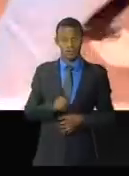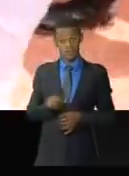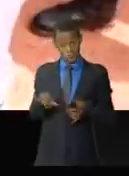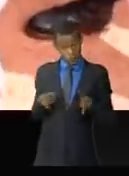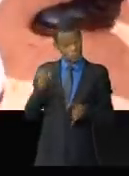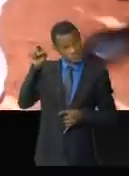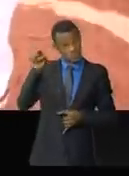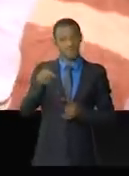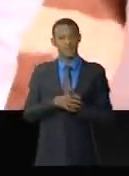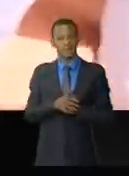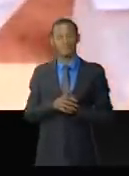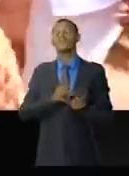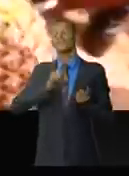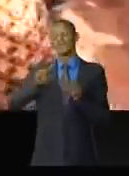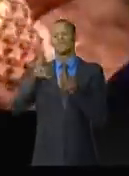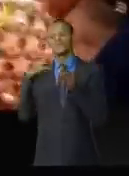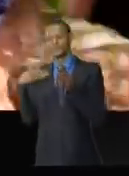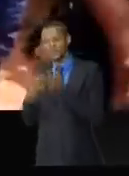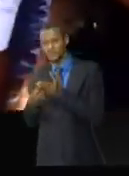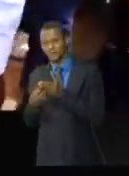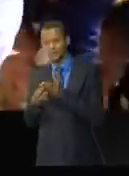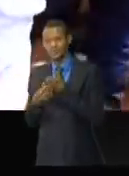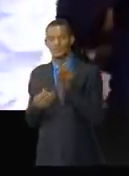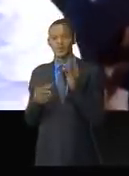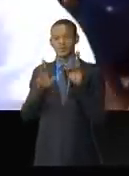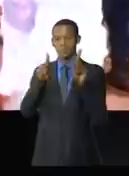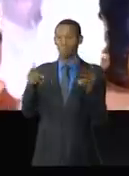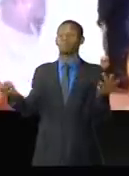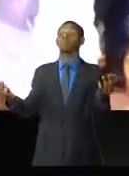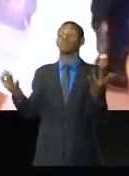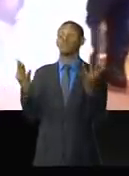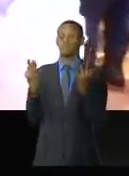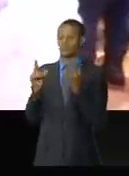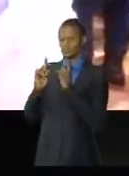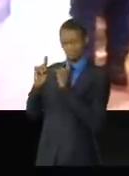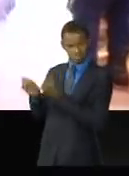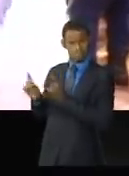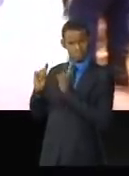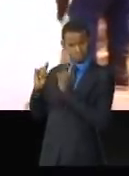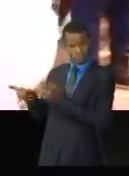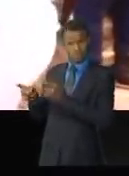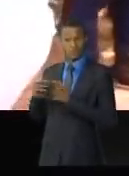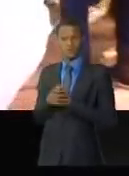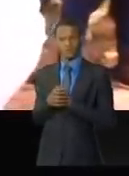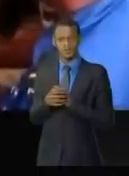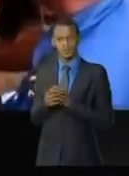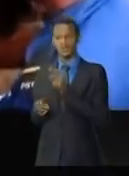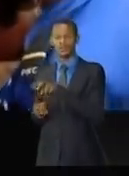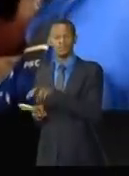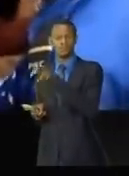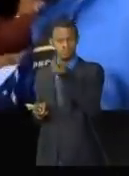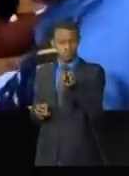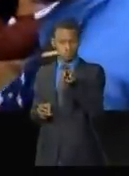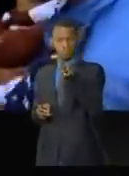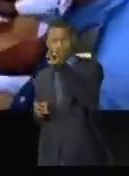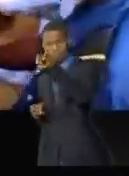et lui offrent des présents. Le scénario se répète à Kagelia, Kindi Kimozi, Mambwe, Nkenye, Kaleman